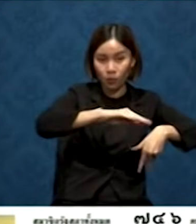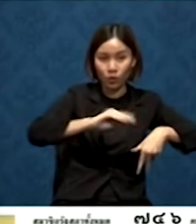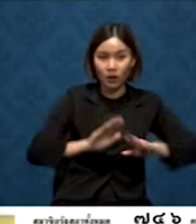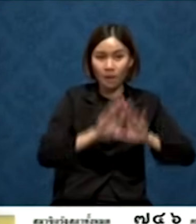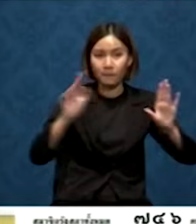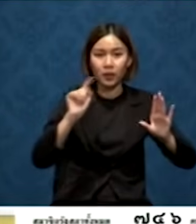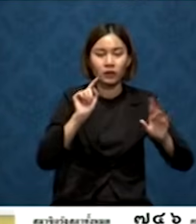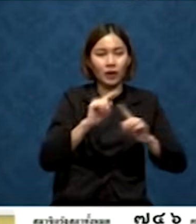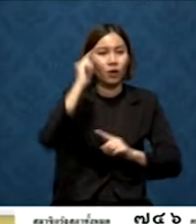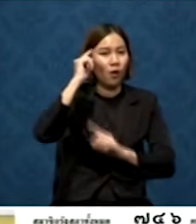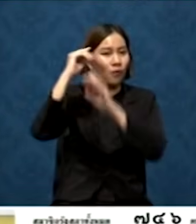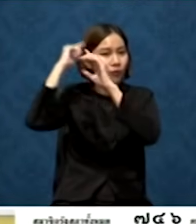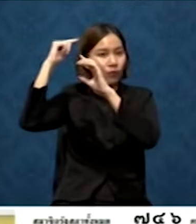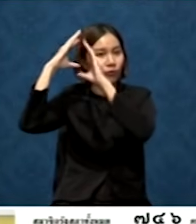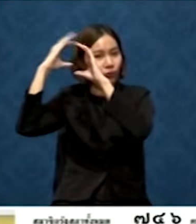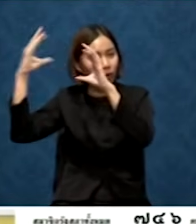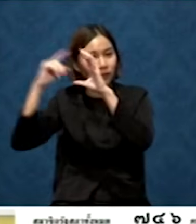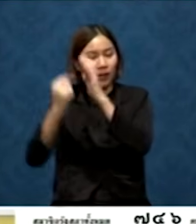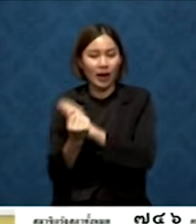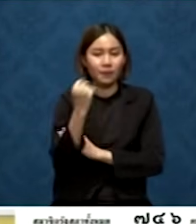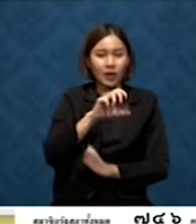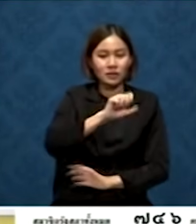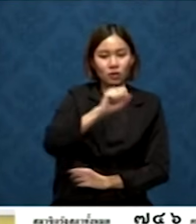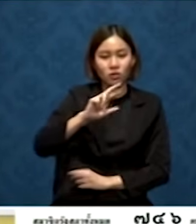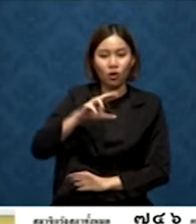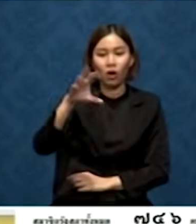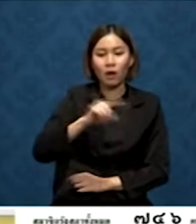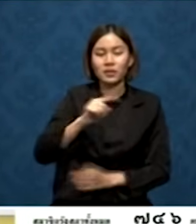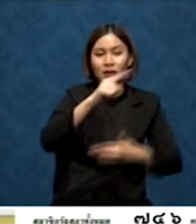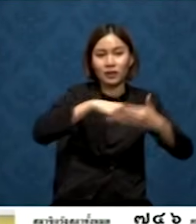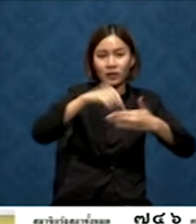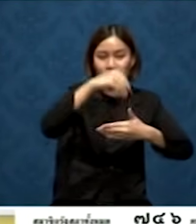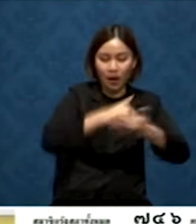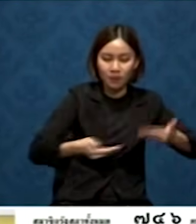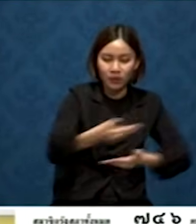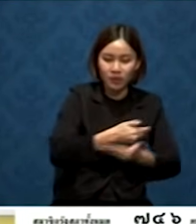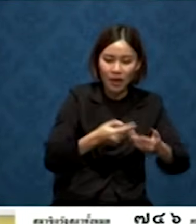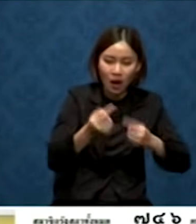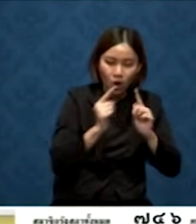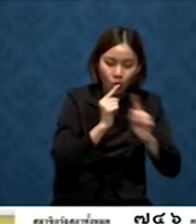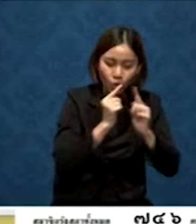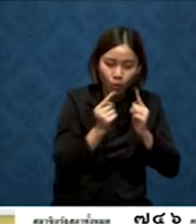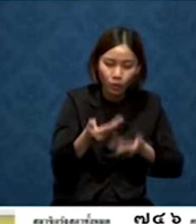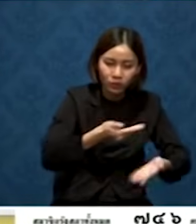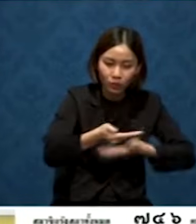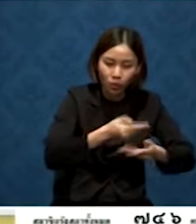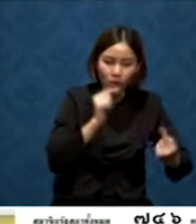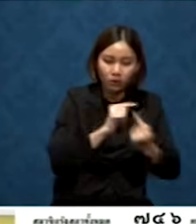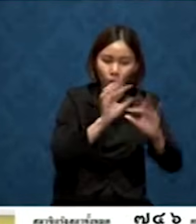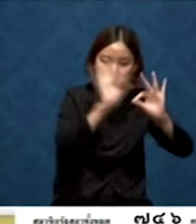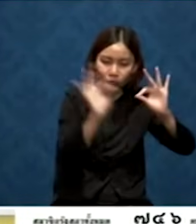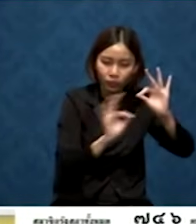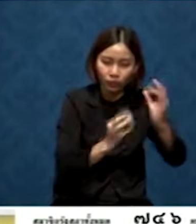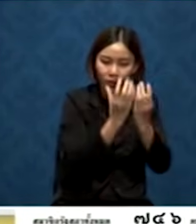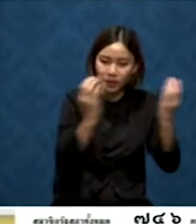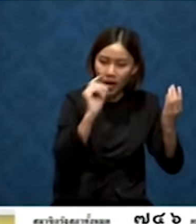ต่อทุกความฝันด้วยการให้อำนาจสสรที่มาจากการเลือกตั้งนั้นไปพิจารณาและถกเถียงกันเกี่ยวกับเนื้อหาของรัฐธรรมนูญฉบับใหม่